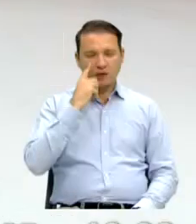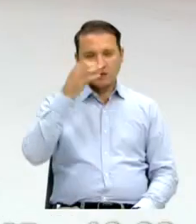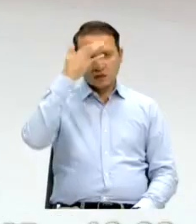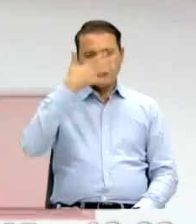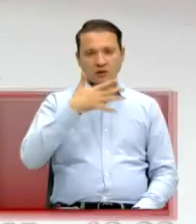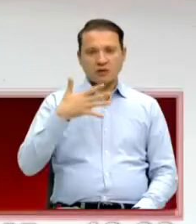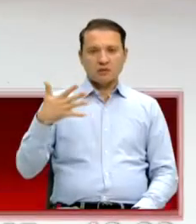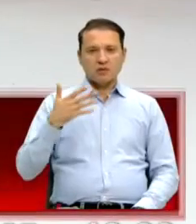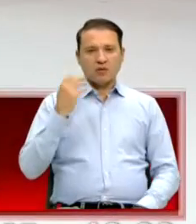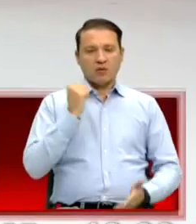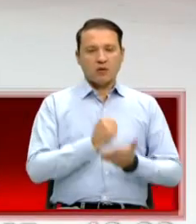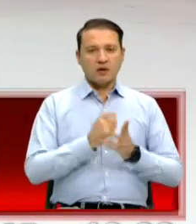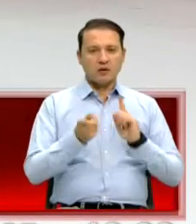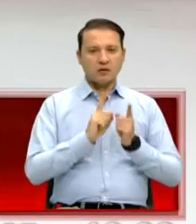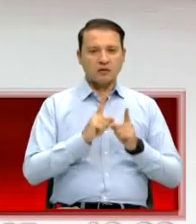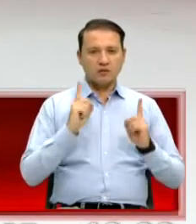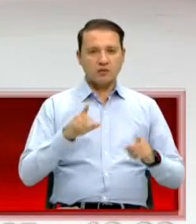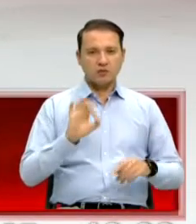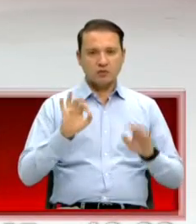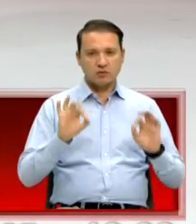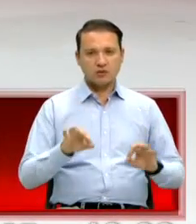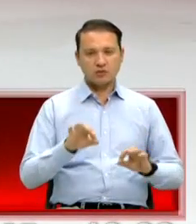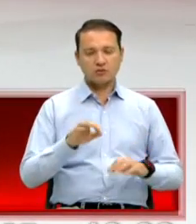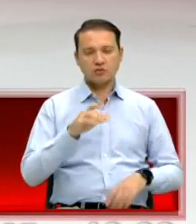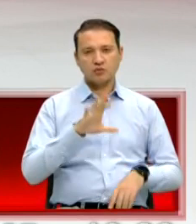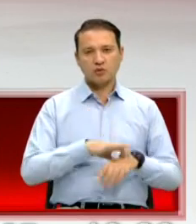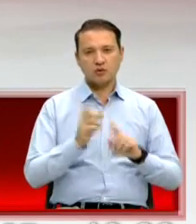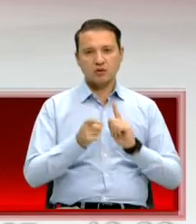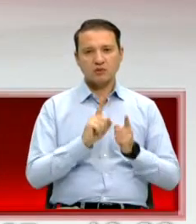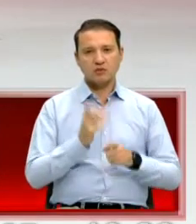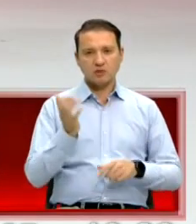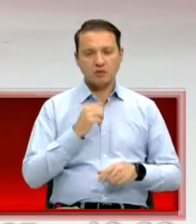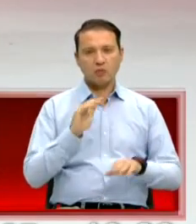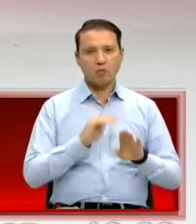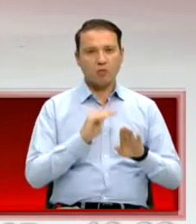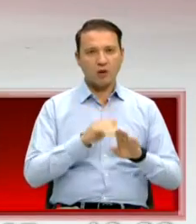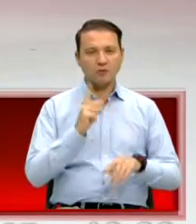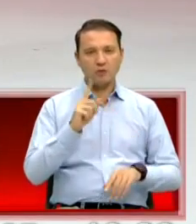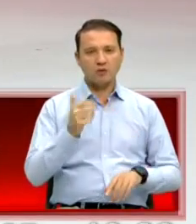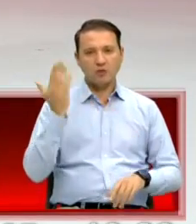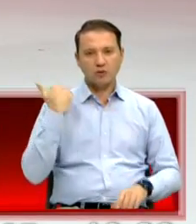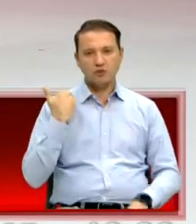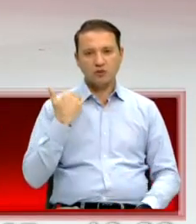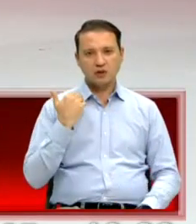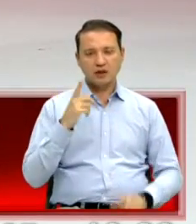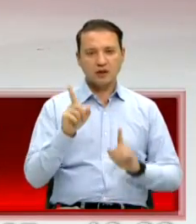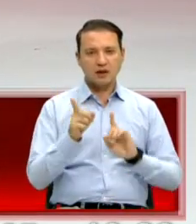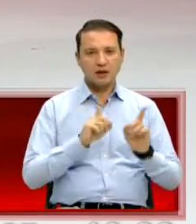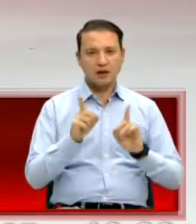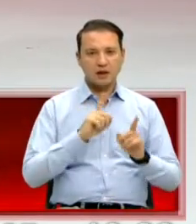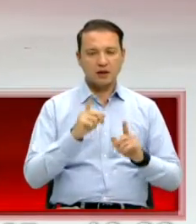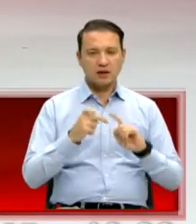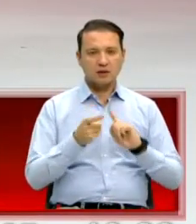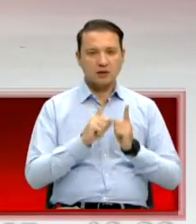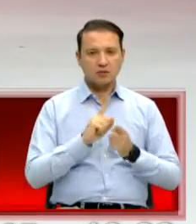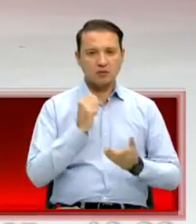Devlet hastanelerinde onaylı randevu dönemi bugün başladı. Artık doktor randevusu alan muayeneden bir gün önce internetten